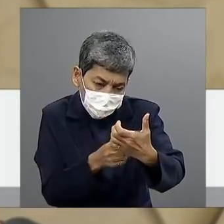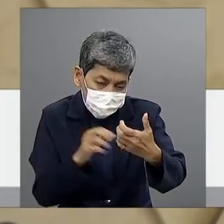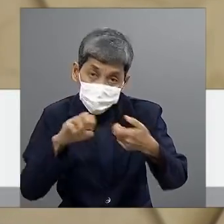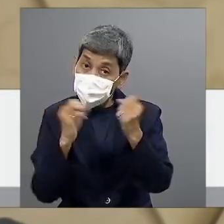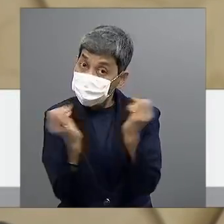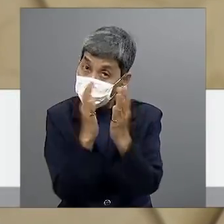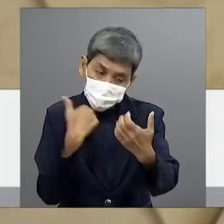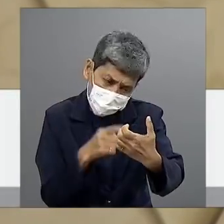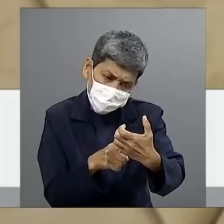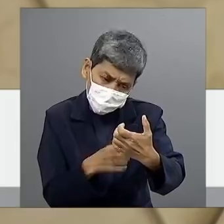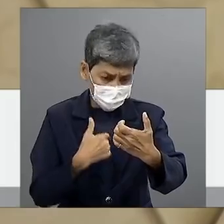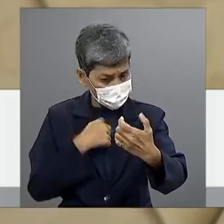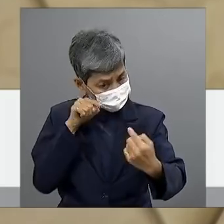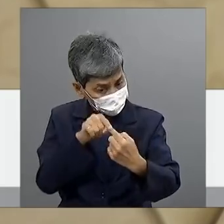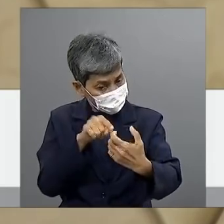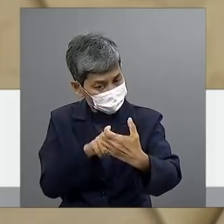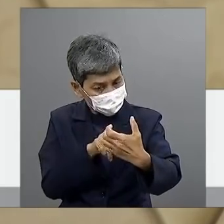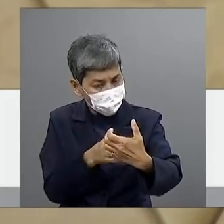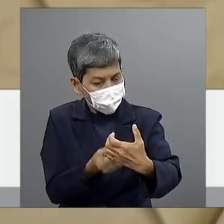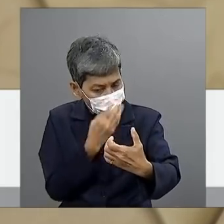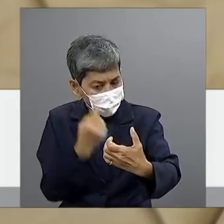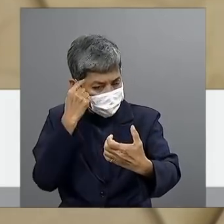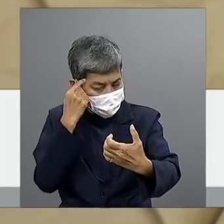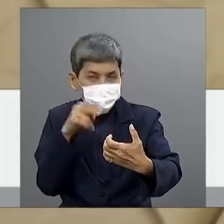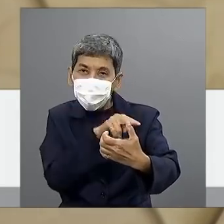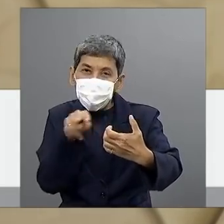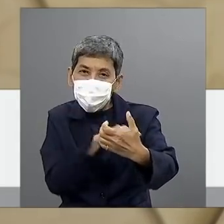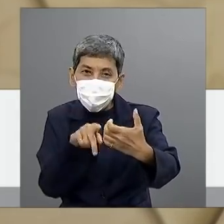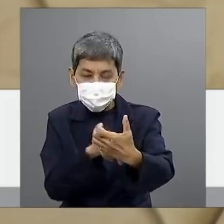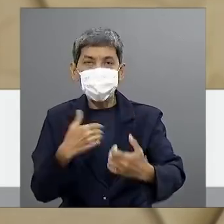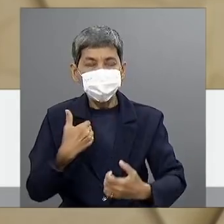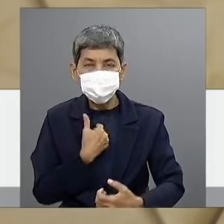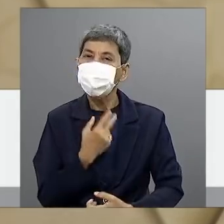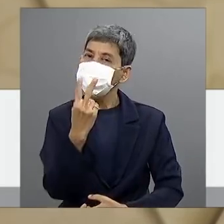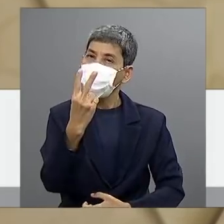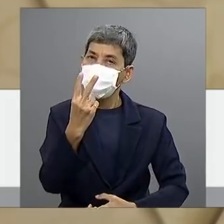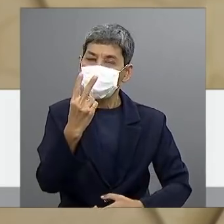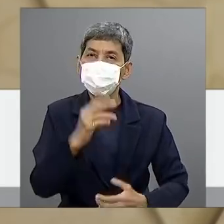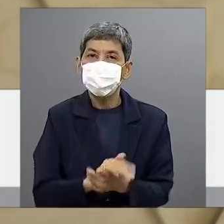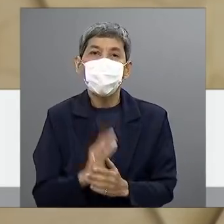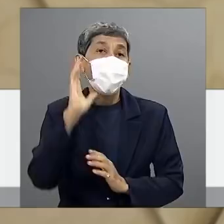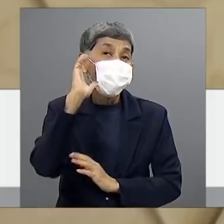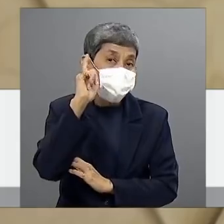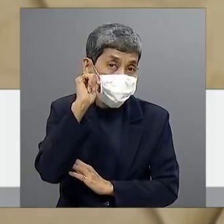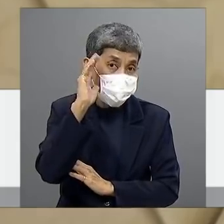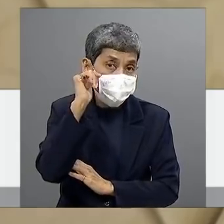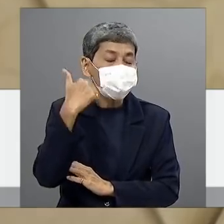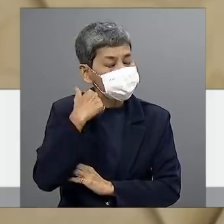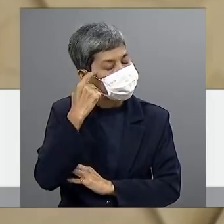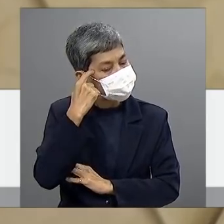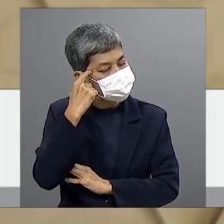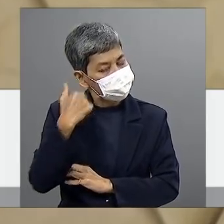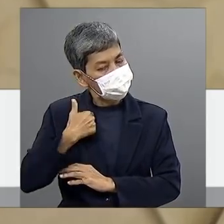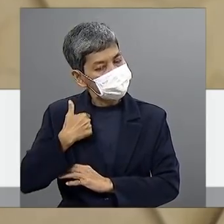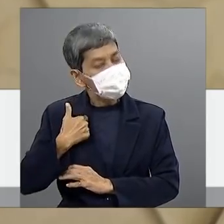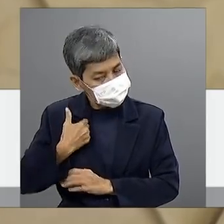าะกับตัวเราหรือเปล่าก็เป็นทั้งสองฝ่ายเลยค่ะผู้ปกครองก็ตัดสินใจด้วยหนูก็ตัดสินใจด้วยค่ะ บาง